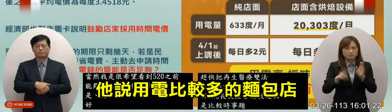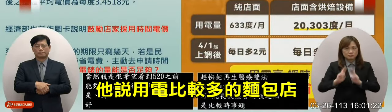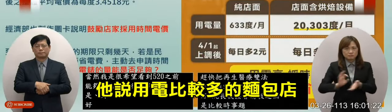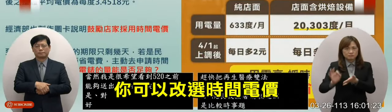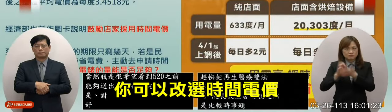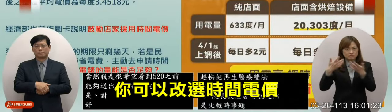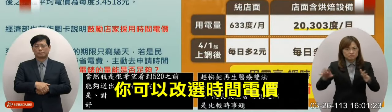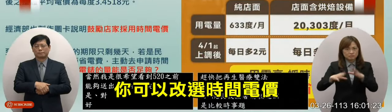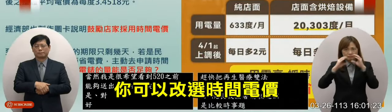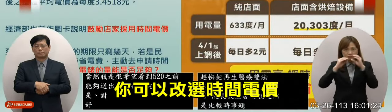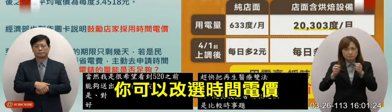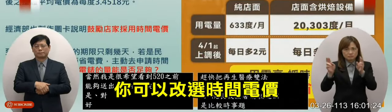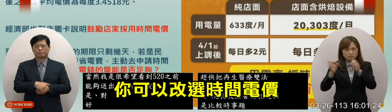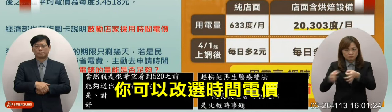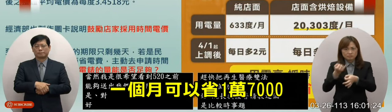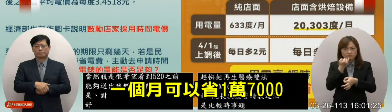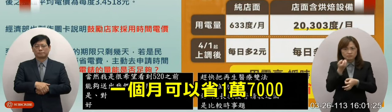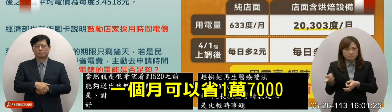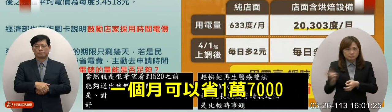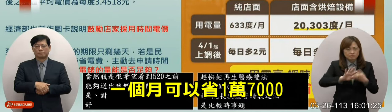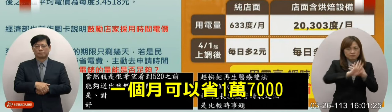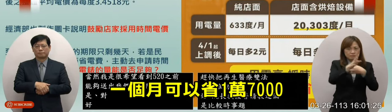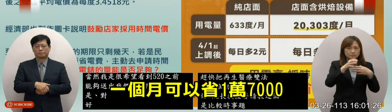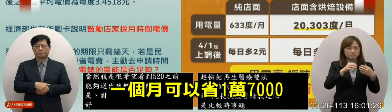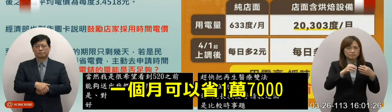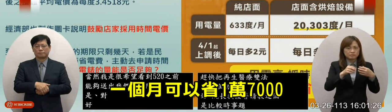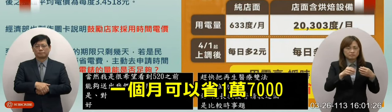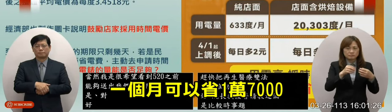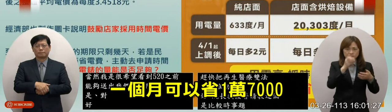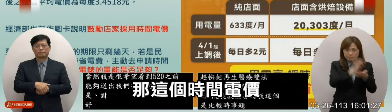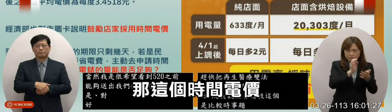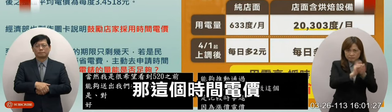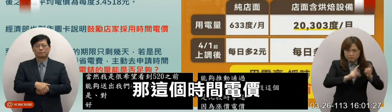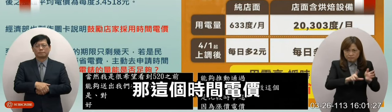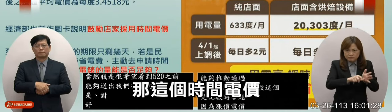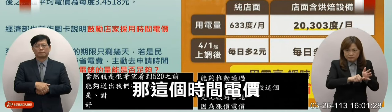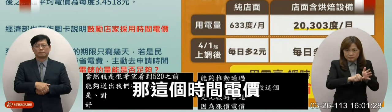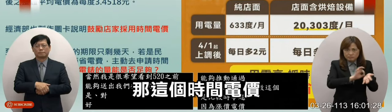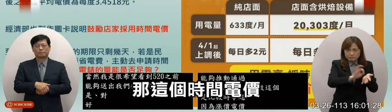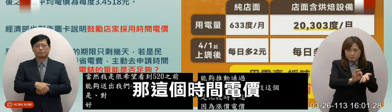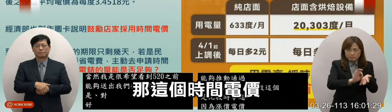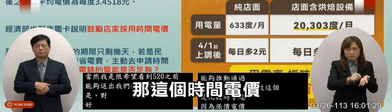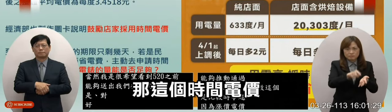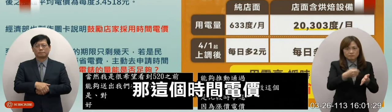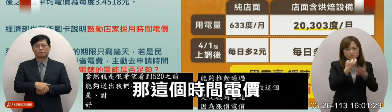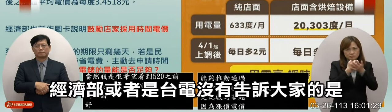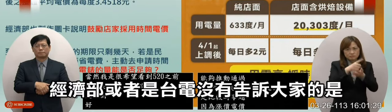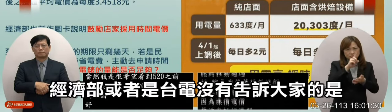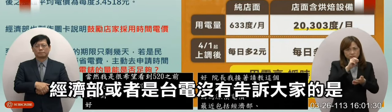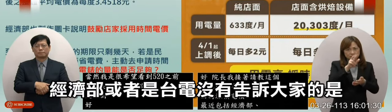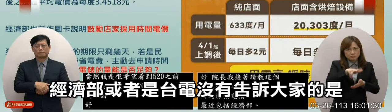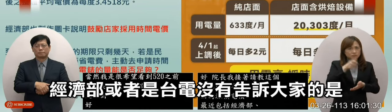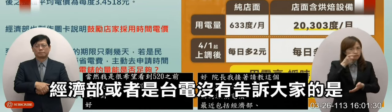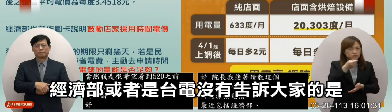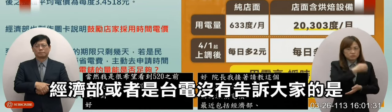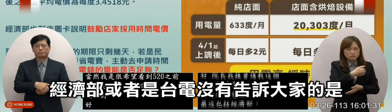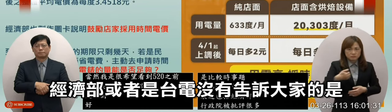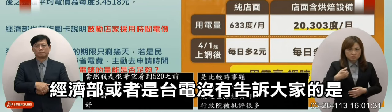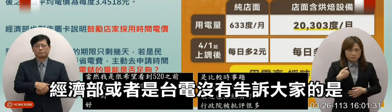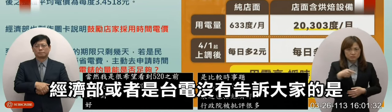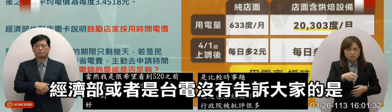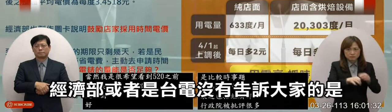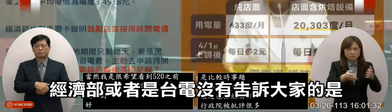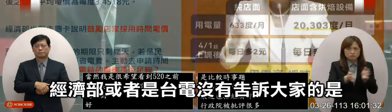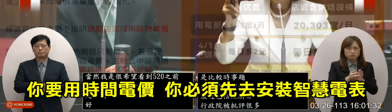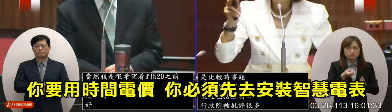多的面包店呢，你可以改选时间电价，一个月可以省17000。那这个时间电价，经济部或者是台电没有告诉